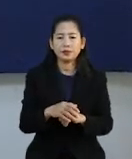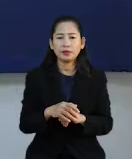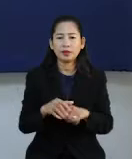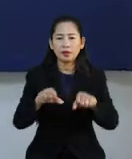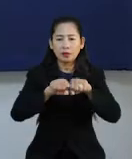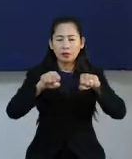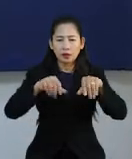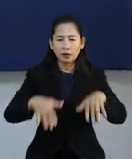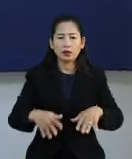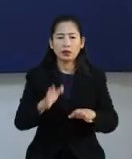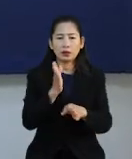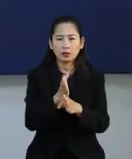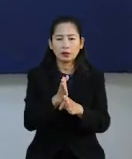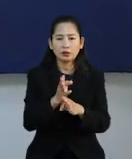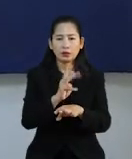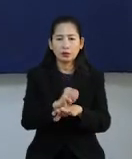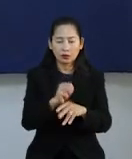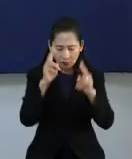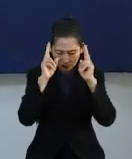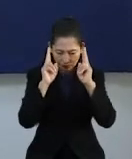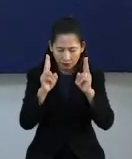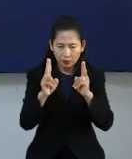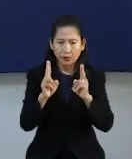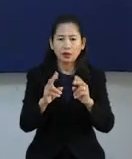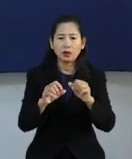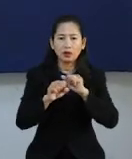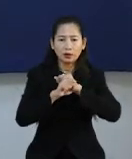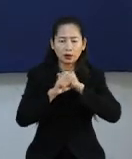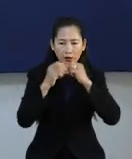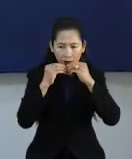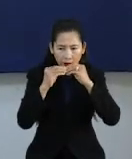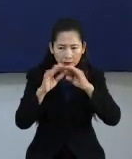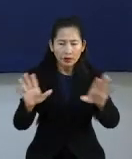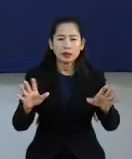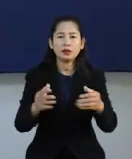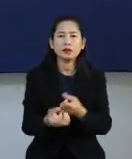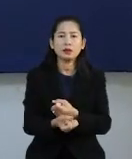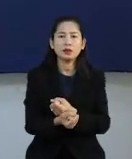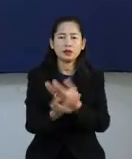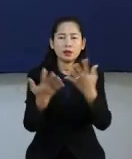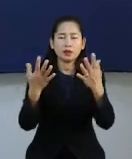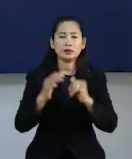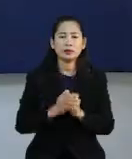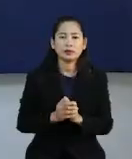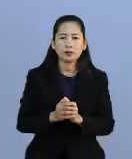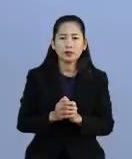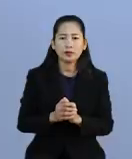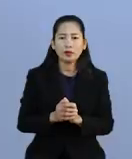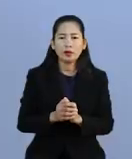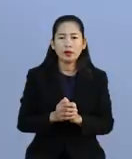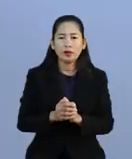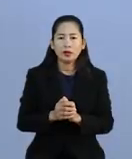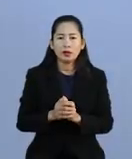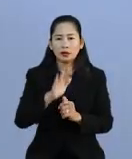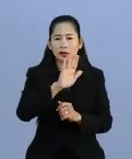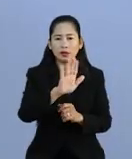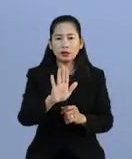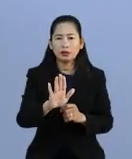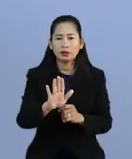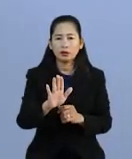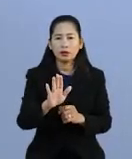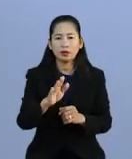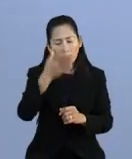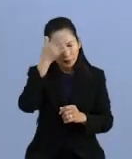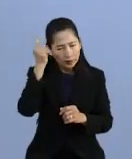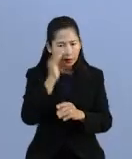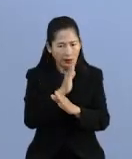mặt đau YouTube đọc bạc xuống ập rum dụ cho nâng cây lá nâng mặt đau sắp xa chỉ tràn tiệt cha không lúc học đại con tụi khi mình